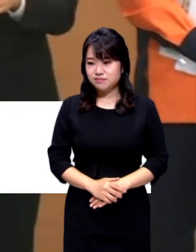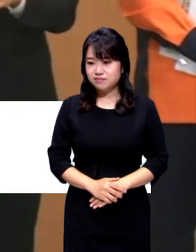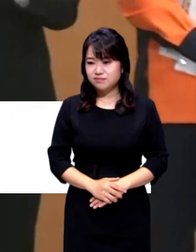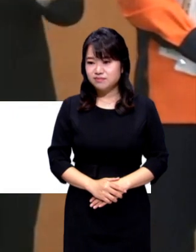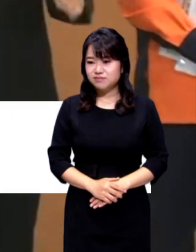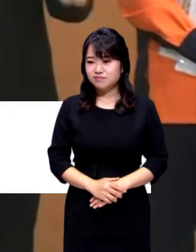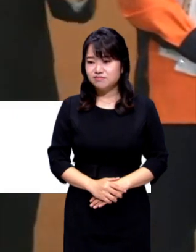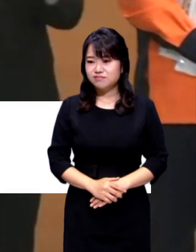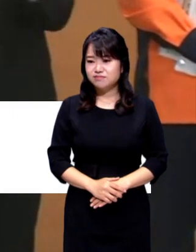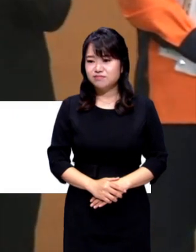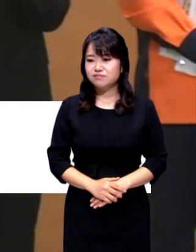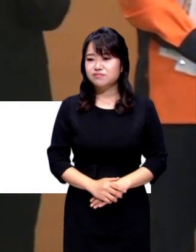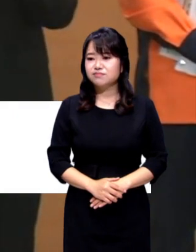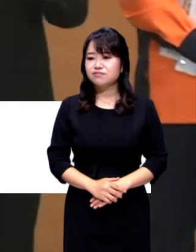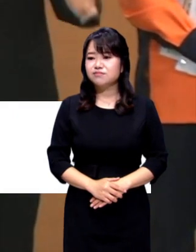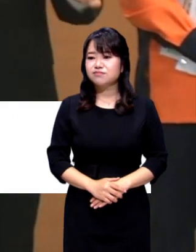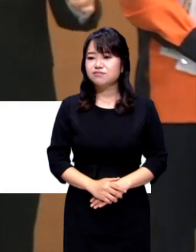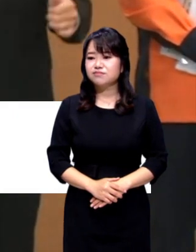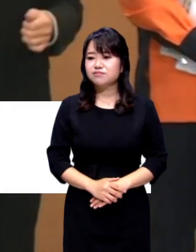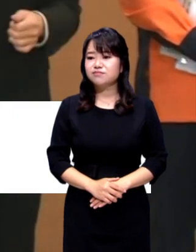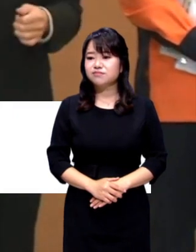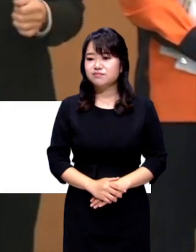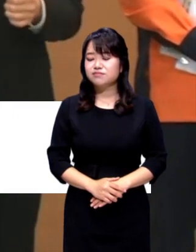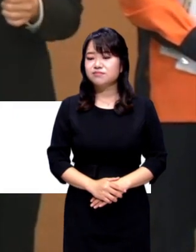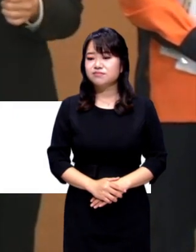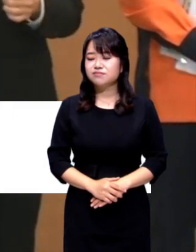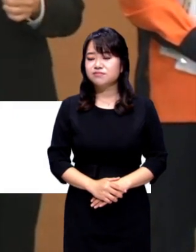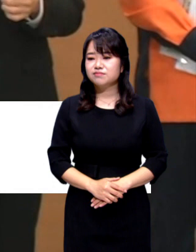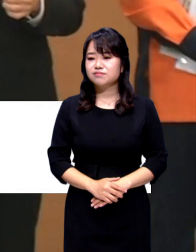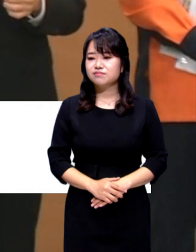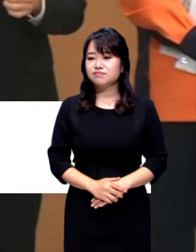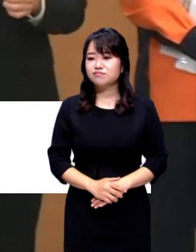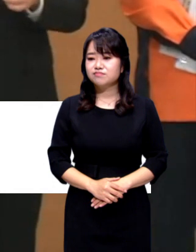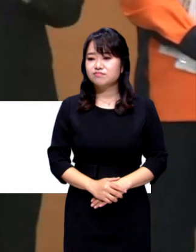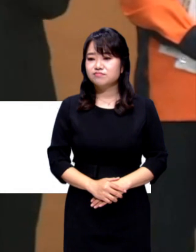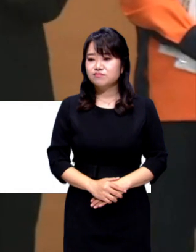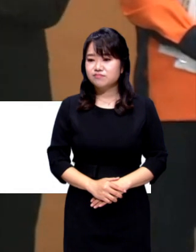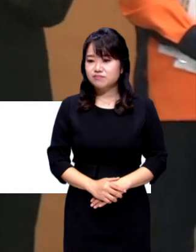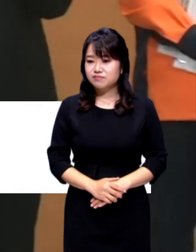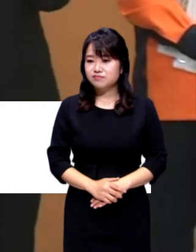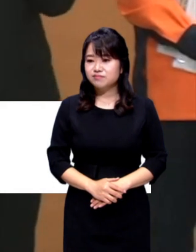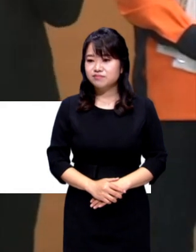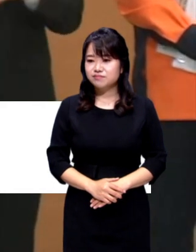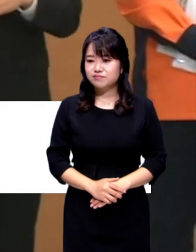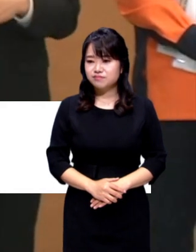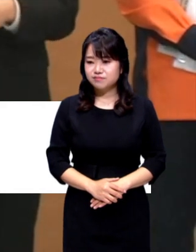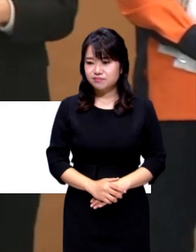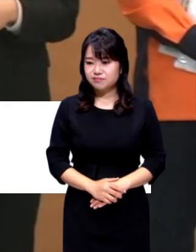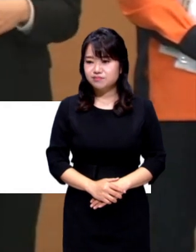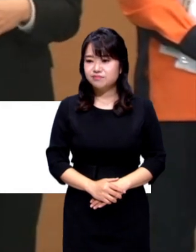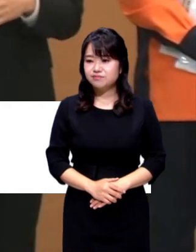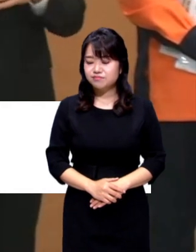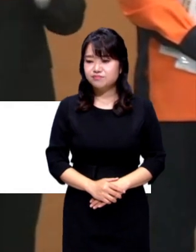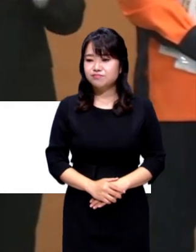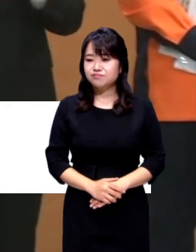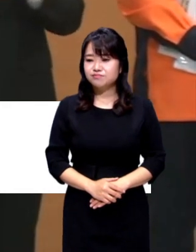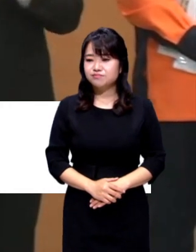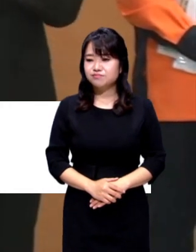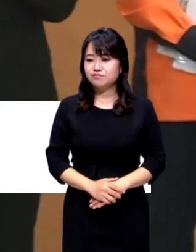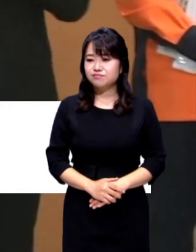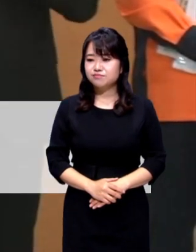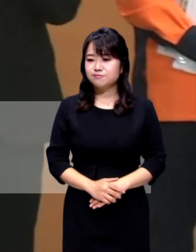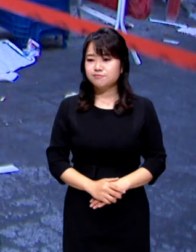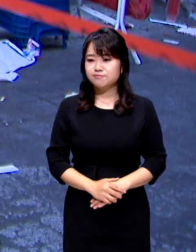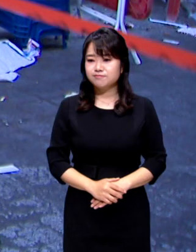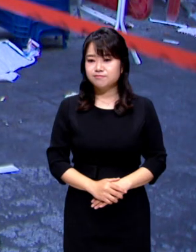재난문자 관련해서는 이제 서울시하고 용산구에서 그 추가적으로 재난문자를 발송한 것으로 그렇게 알고